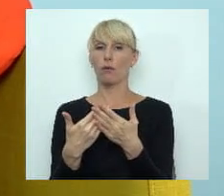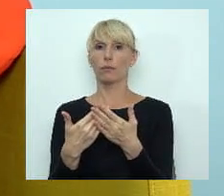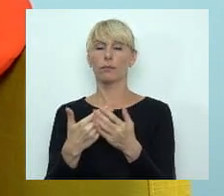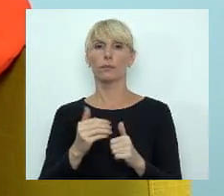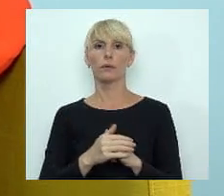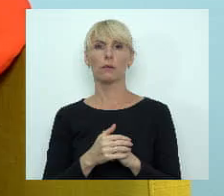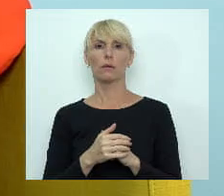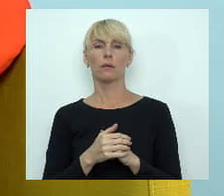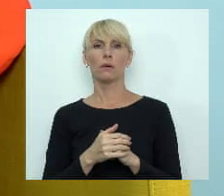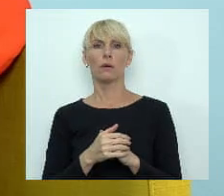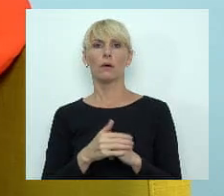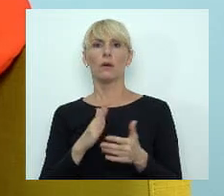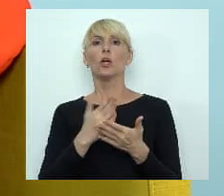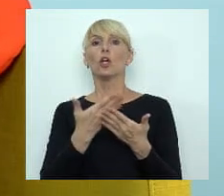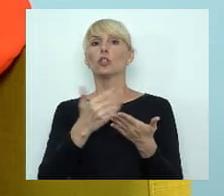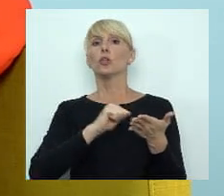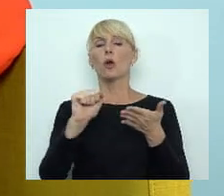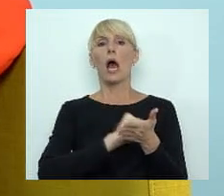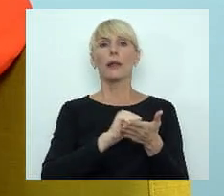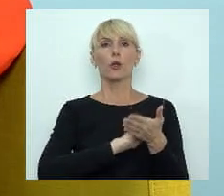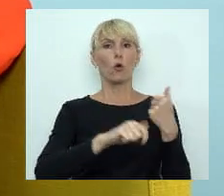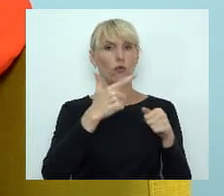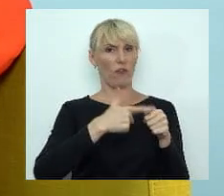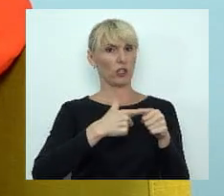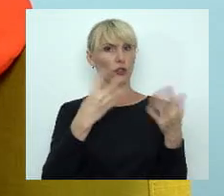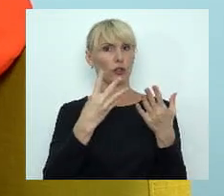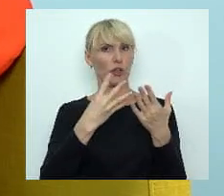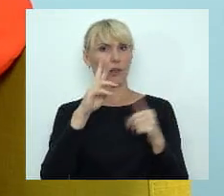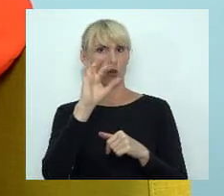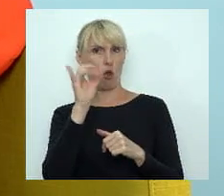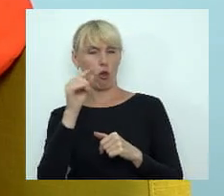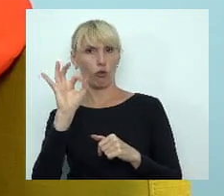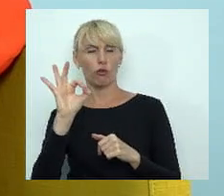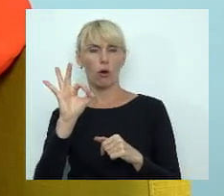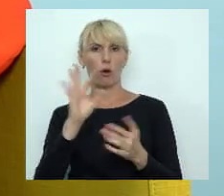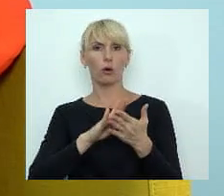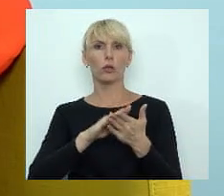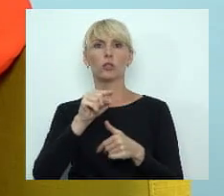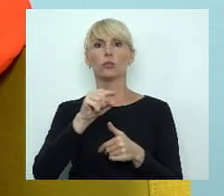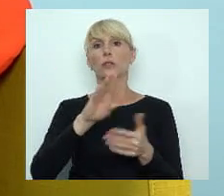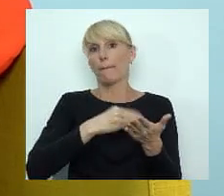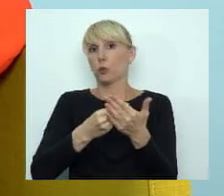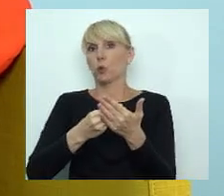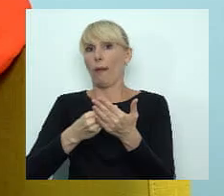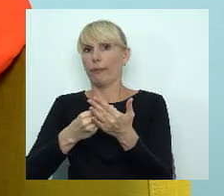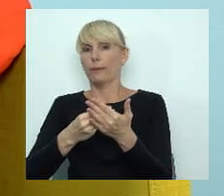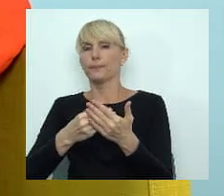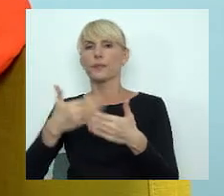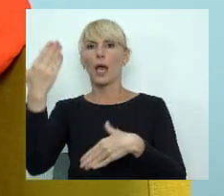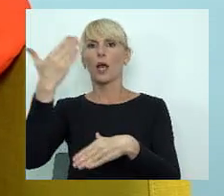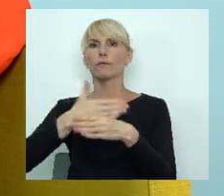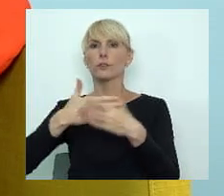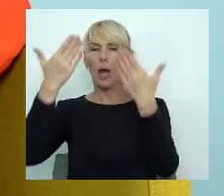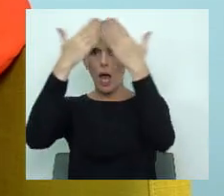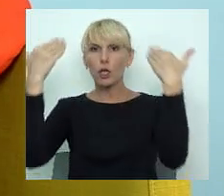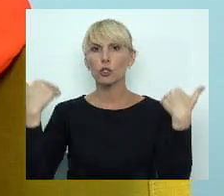tak wywiodła grupa robocza artykułu 29, że w podmiocie typu szpital powinien być wyznaczony